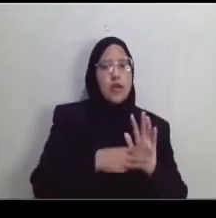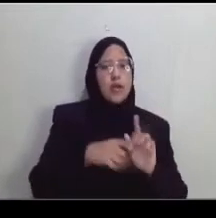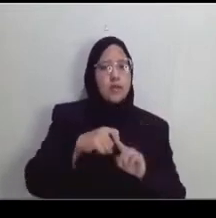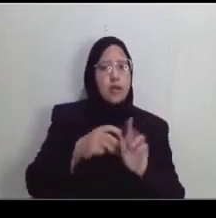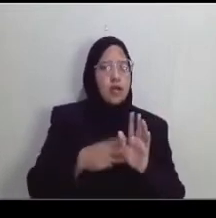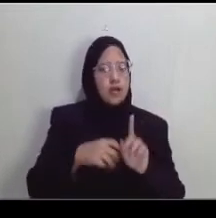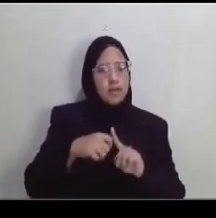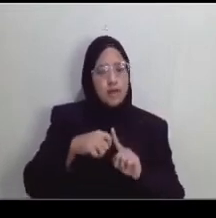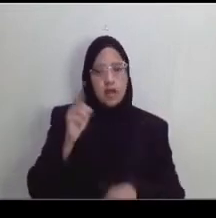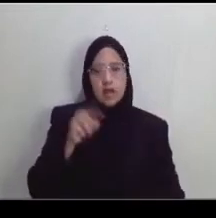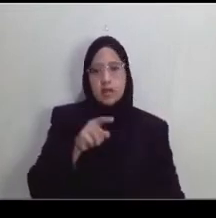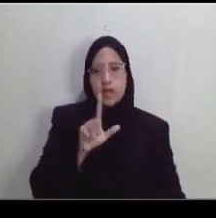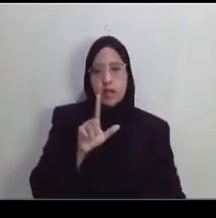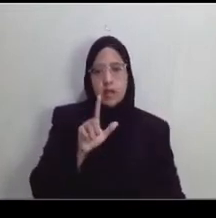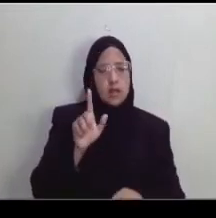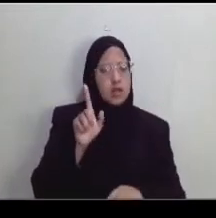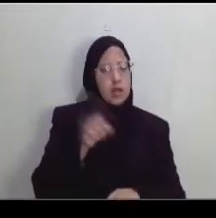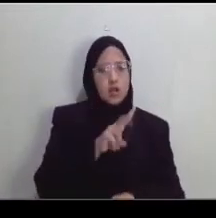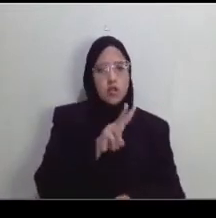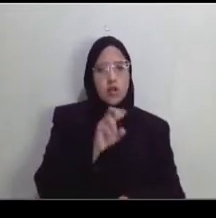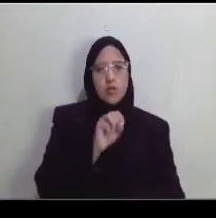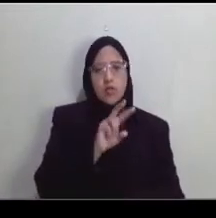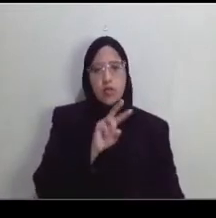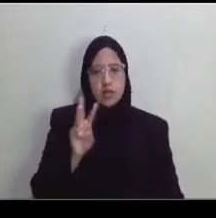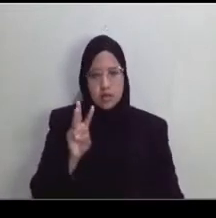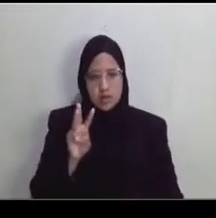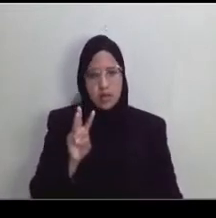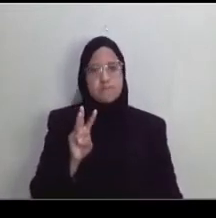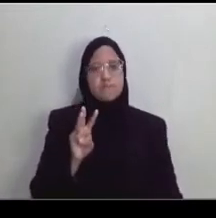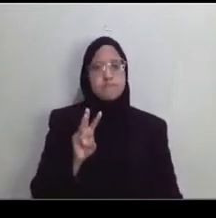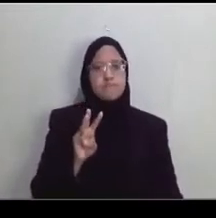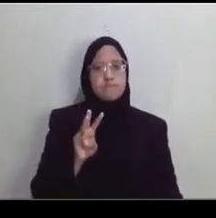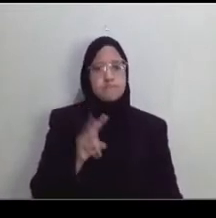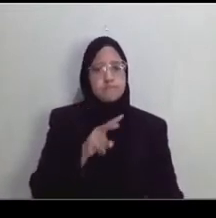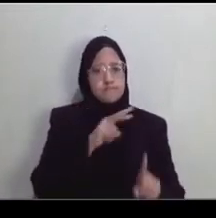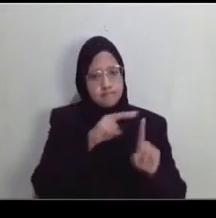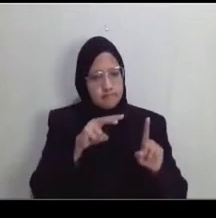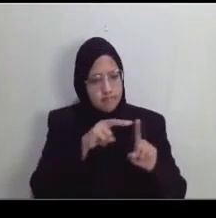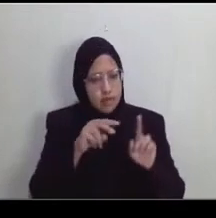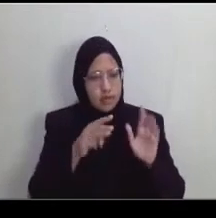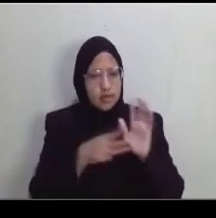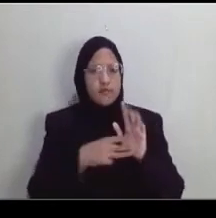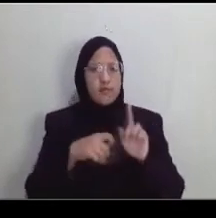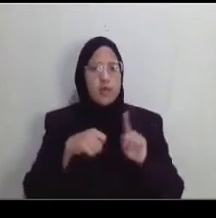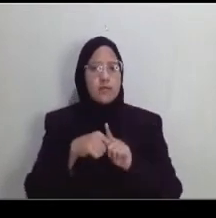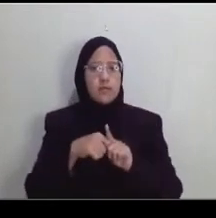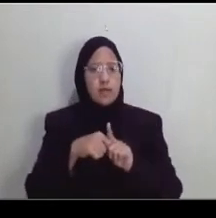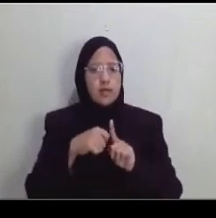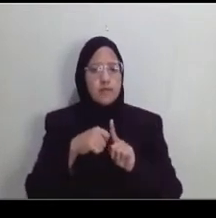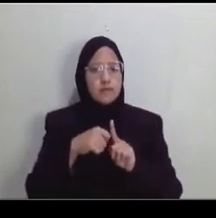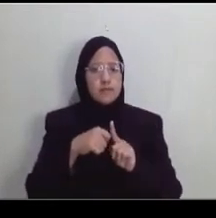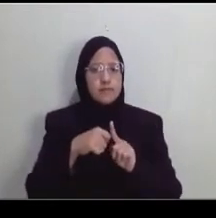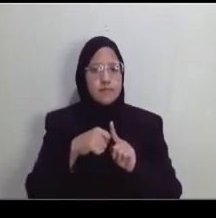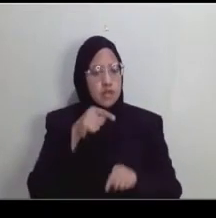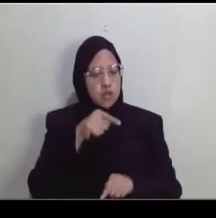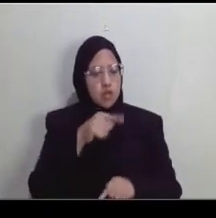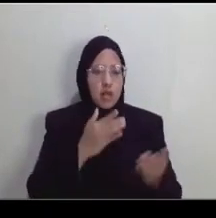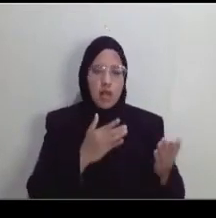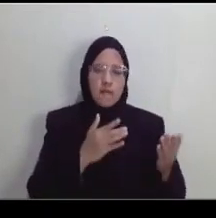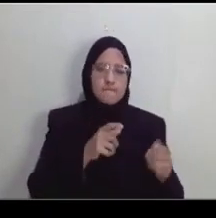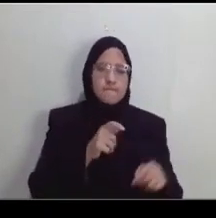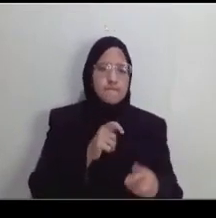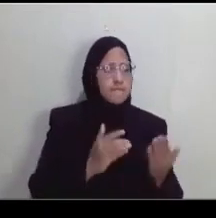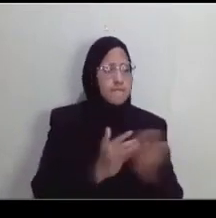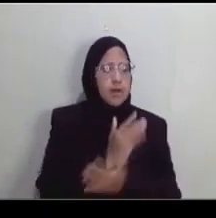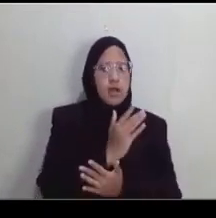l 2023 dalam pandangan majelis kehormatan merupakan untuk pelanggaran terhadap